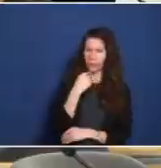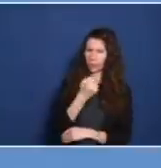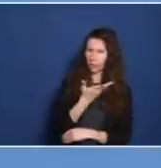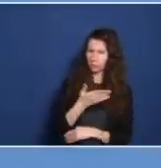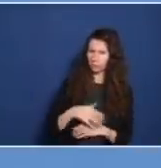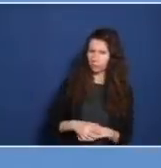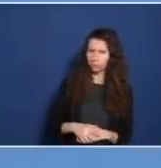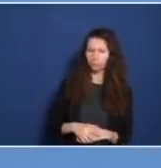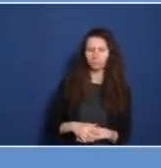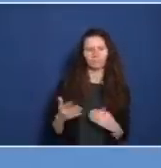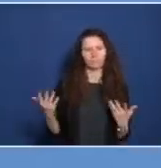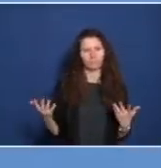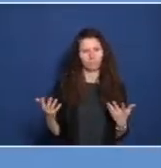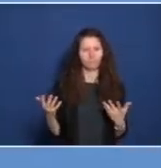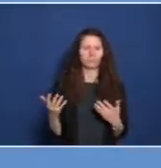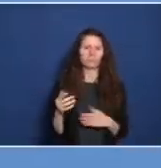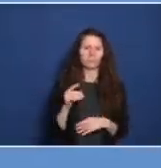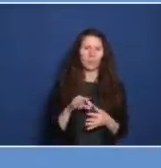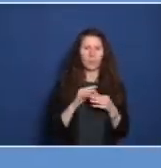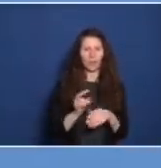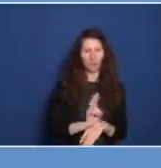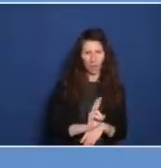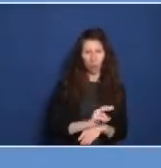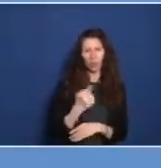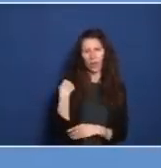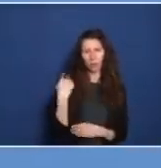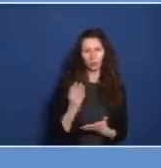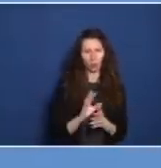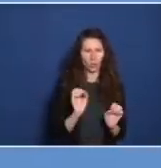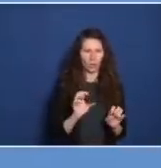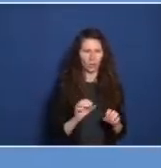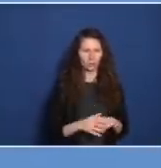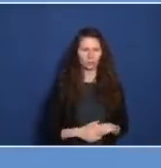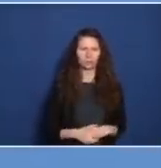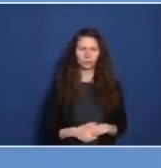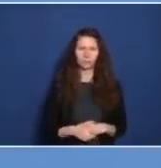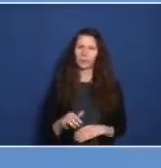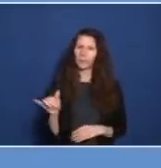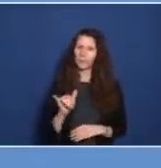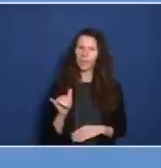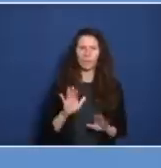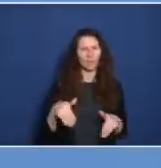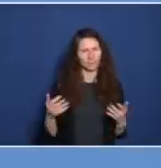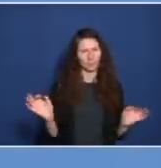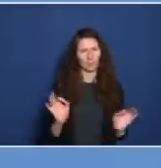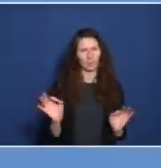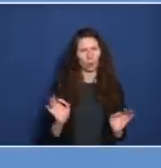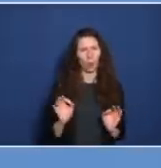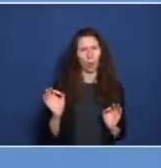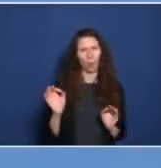Ja, zu der Frage der Fälschungen habe ich mich gerade geäußert. Es gibt immer ein Missbrauchsrisiko.